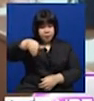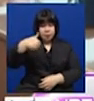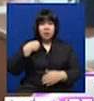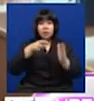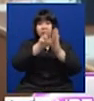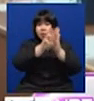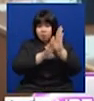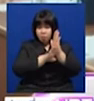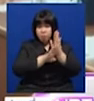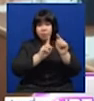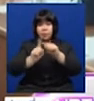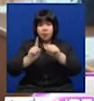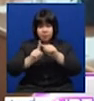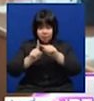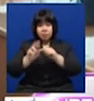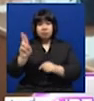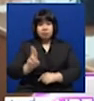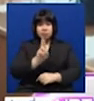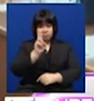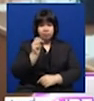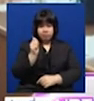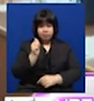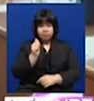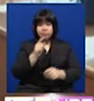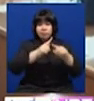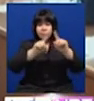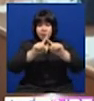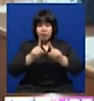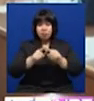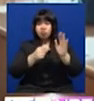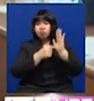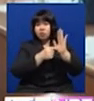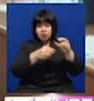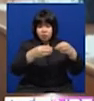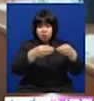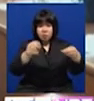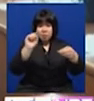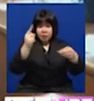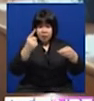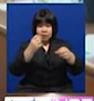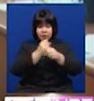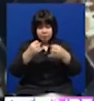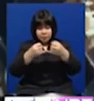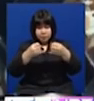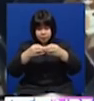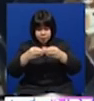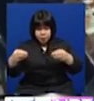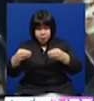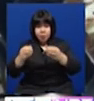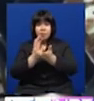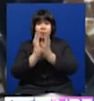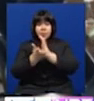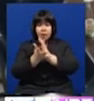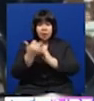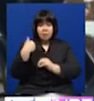นเทศทางภูมิศาสตร์มาใช้ในงานประปาหลายด้านเช่นติดตั้งท่อประปาใหม่งานเปลี่ยนเส้นท่อประปาการตรว